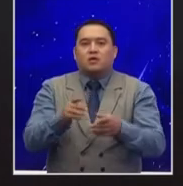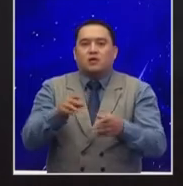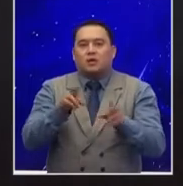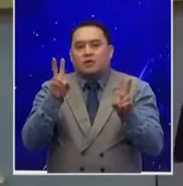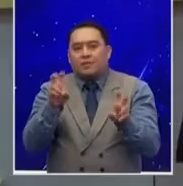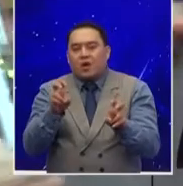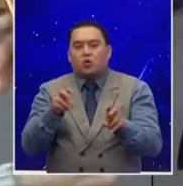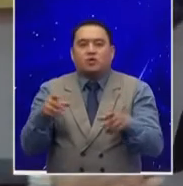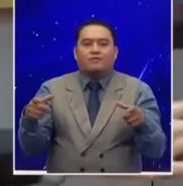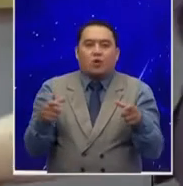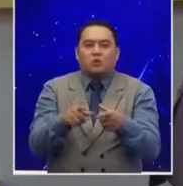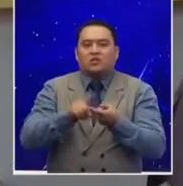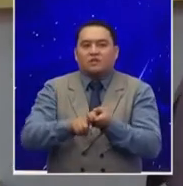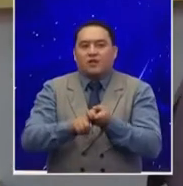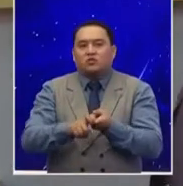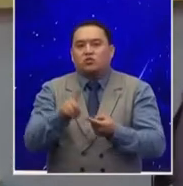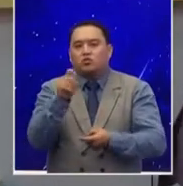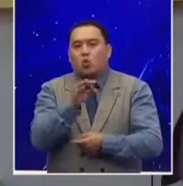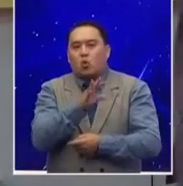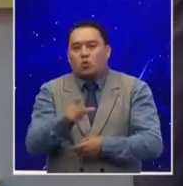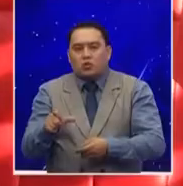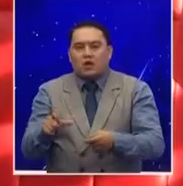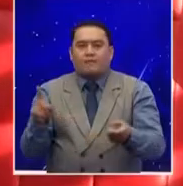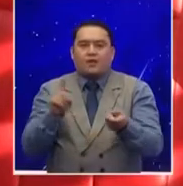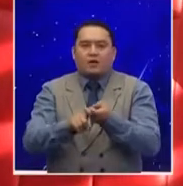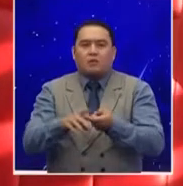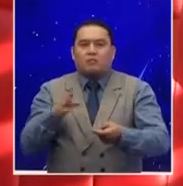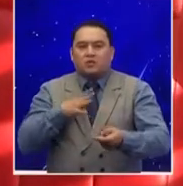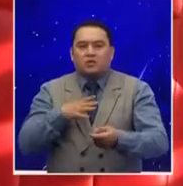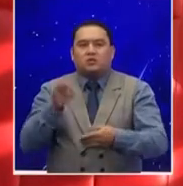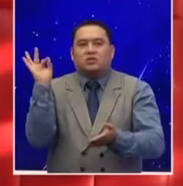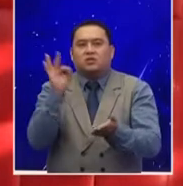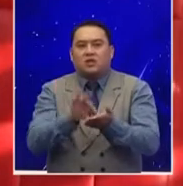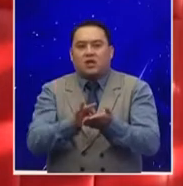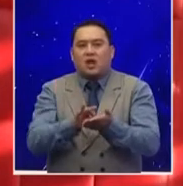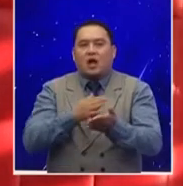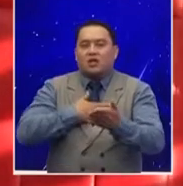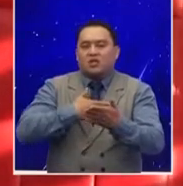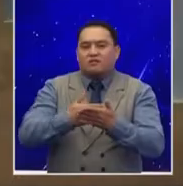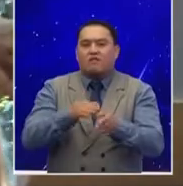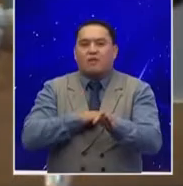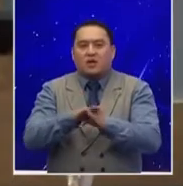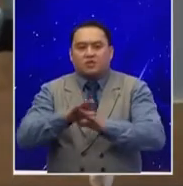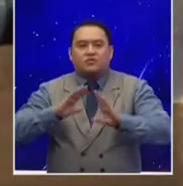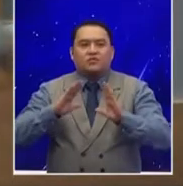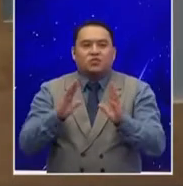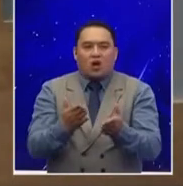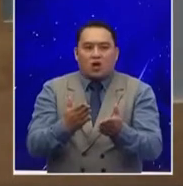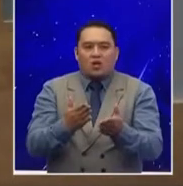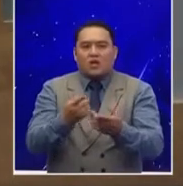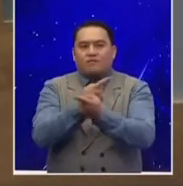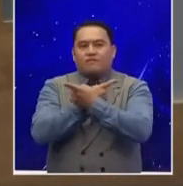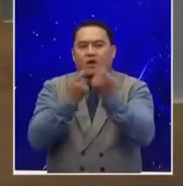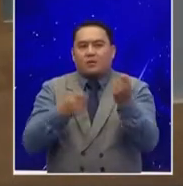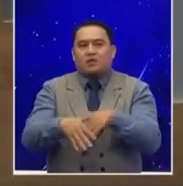режима карантина, контактируя с сотнями людей. Ведь перед ними всегда стоит задача оперативно реагировать на происходящее и